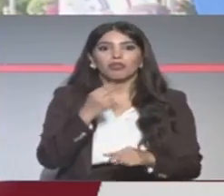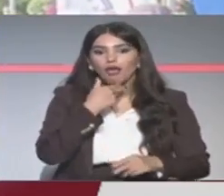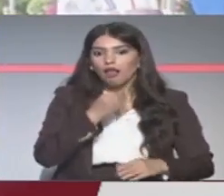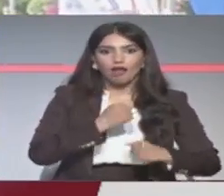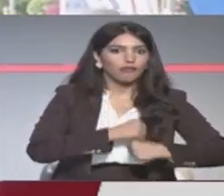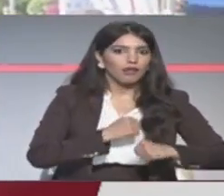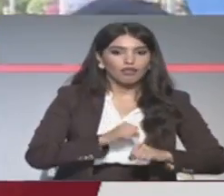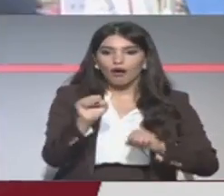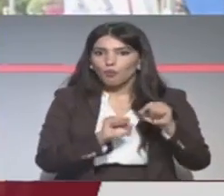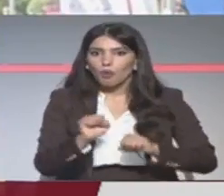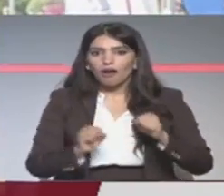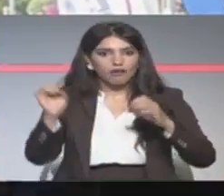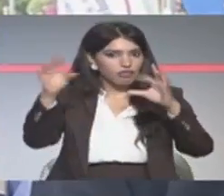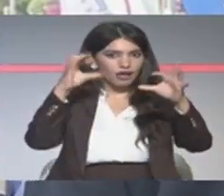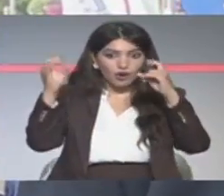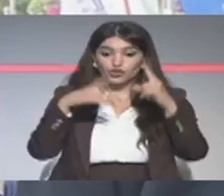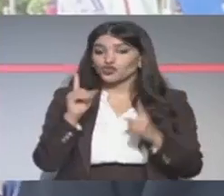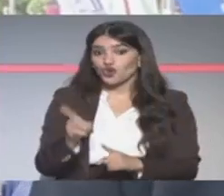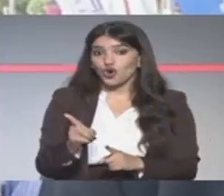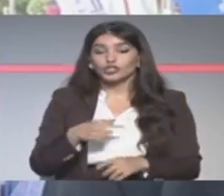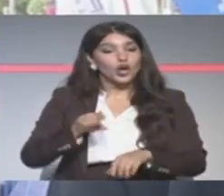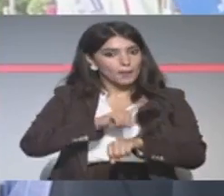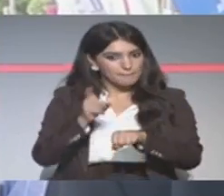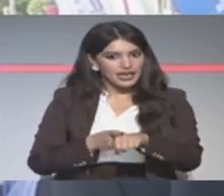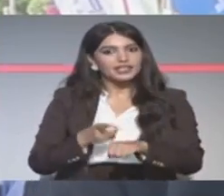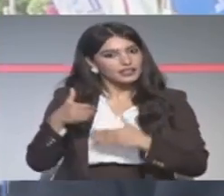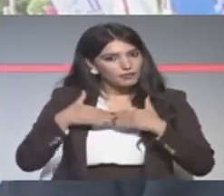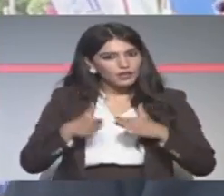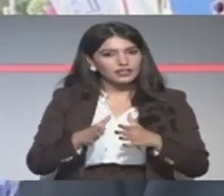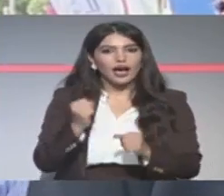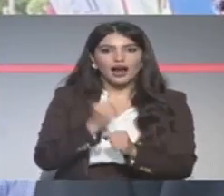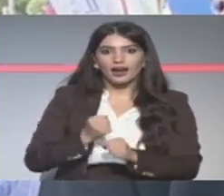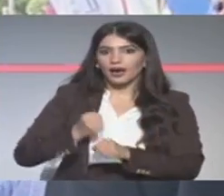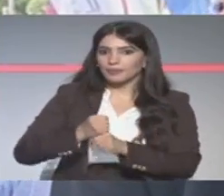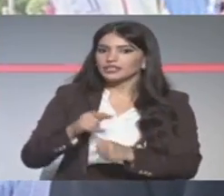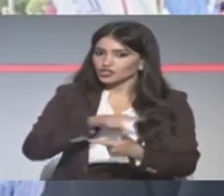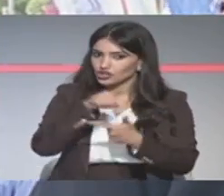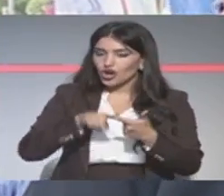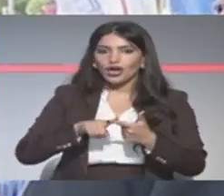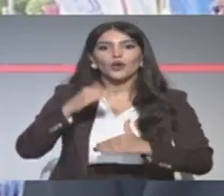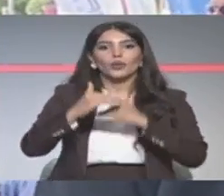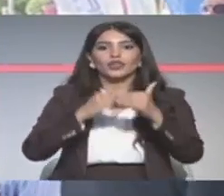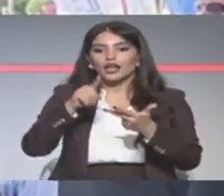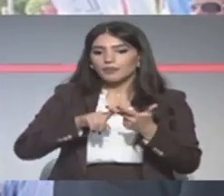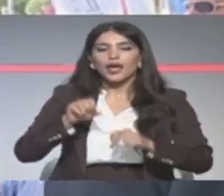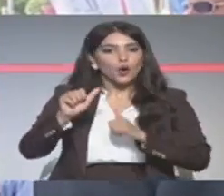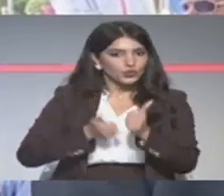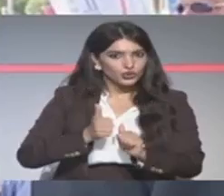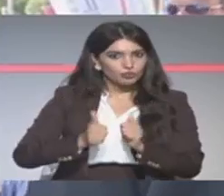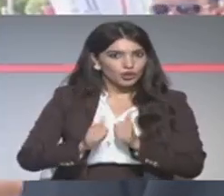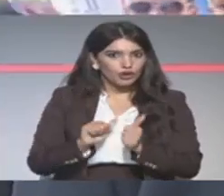ولا الكياس وإلا الإنارة. نحبوا البلدية تكون منارة للرياضة وللثقافة وللتشغيل وللتنمية، وهذه الحاجة اللي